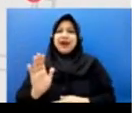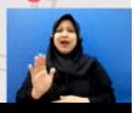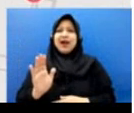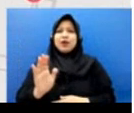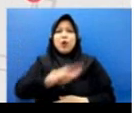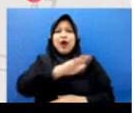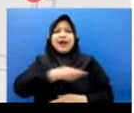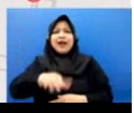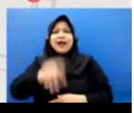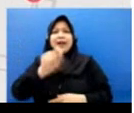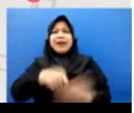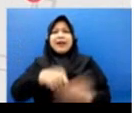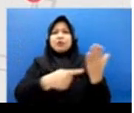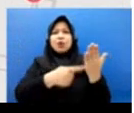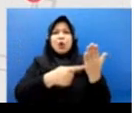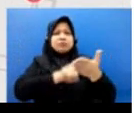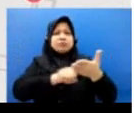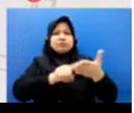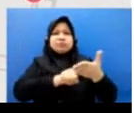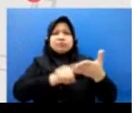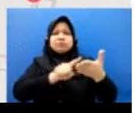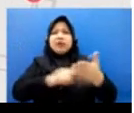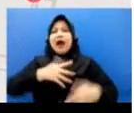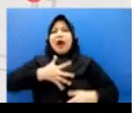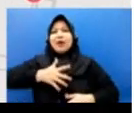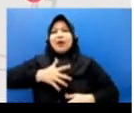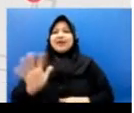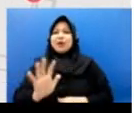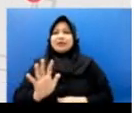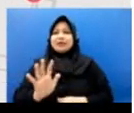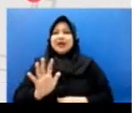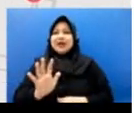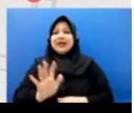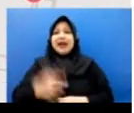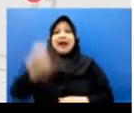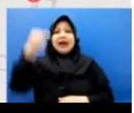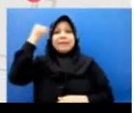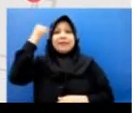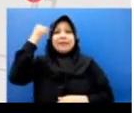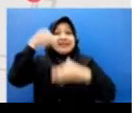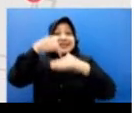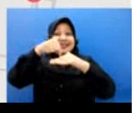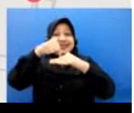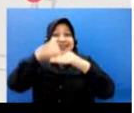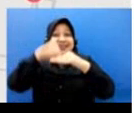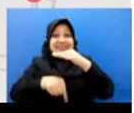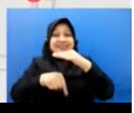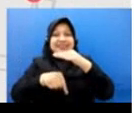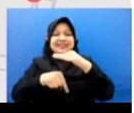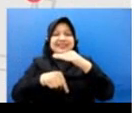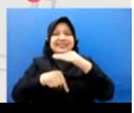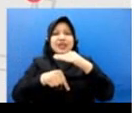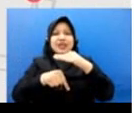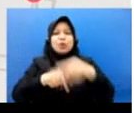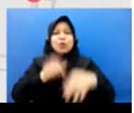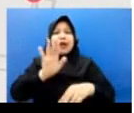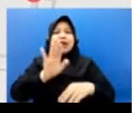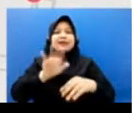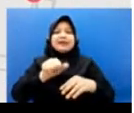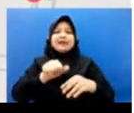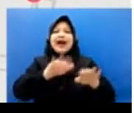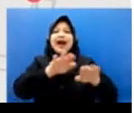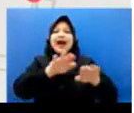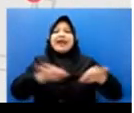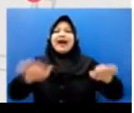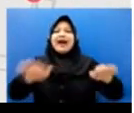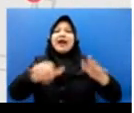ini critical thinking akan semakin cepat, akan semakin membantu siswa dalam mengasah kemampuan